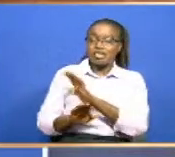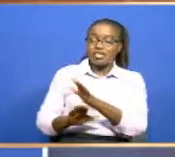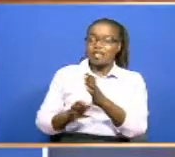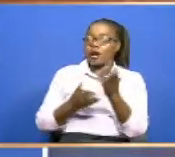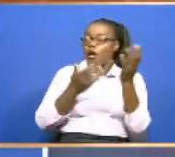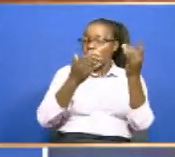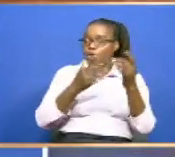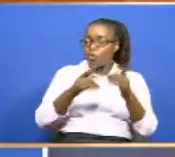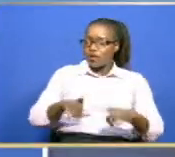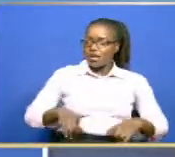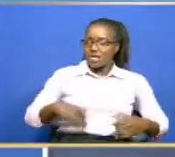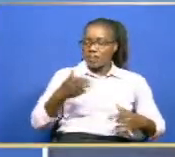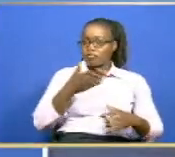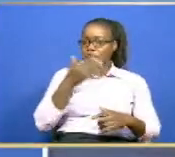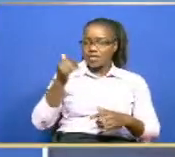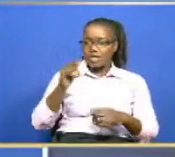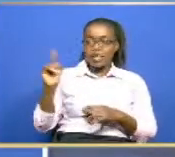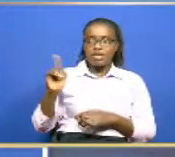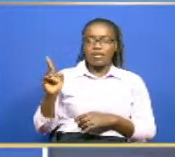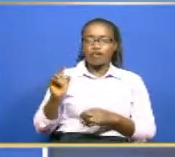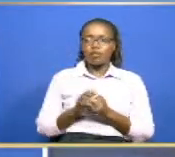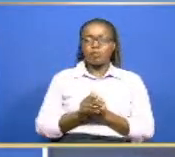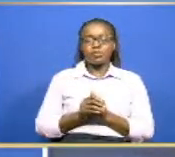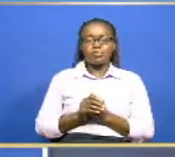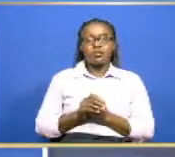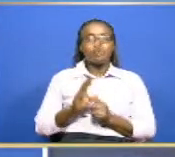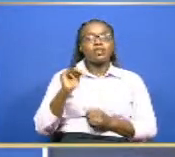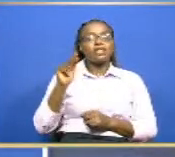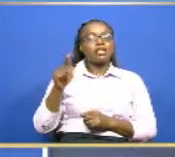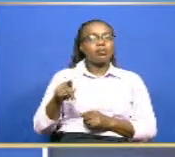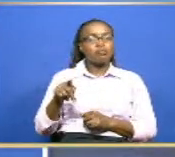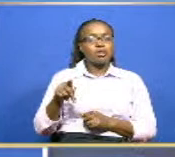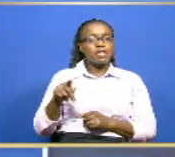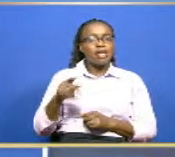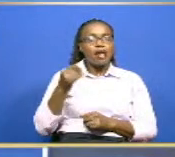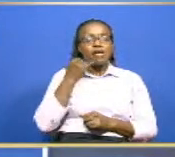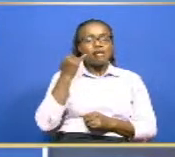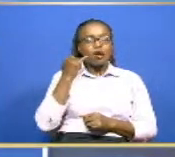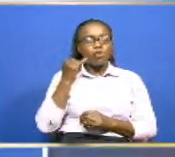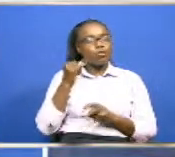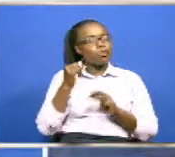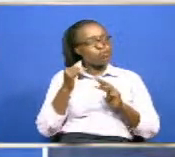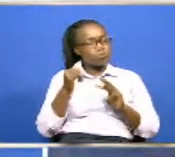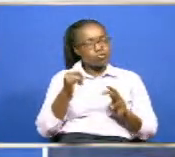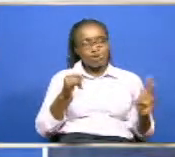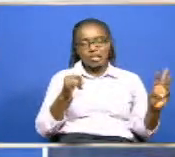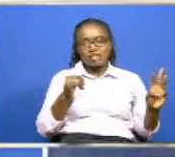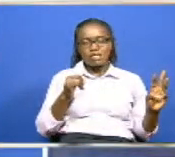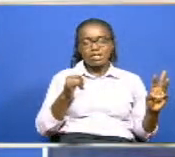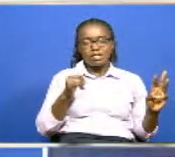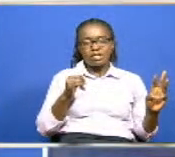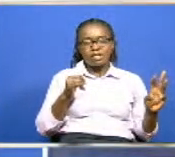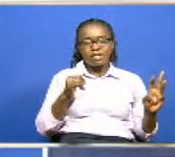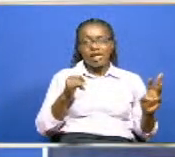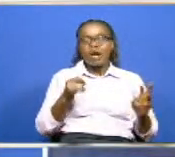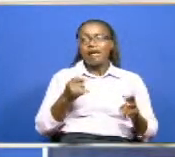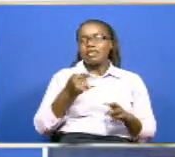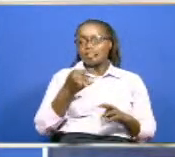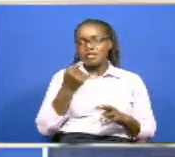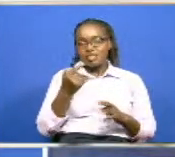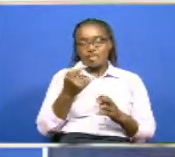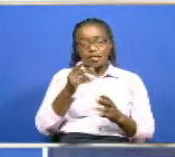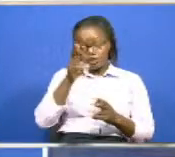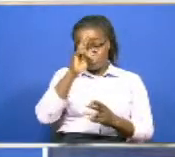Nairobi. Na hatimaye mbunge wa Nakuru Mashariki David Kikaria amekamatwa na kuzuiliwa katika kituo cha polisi